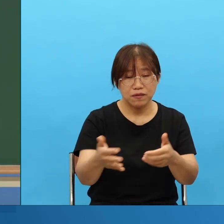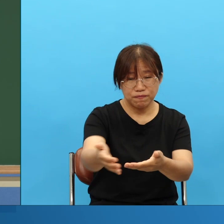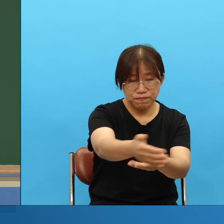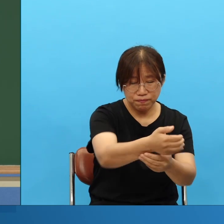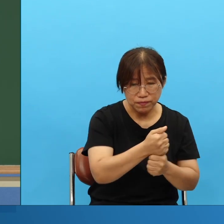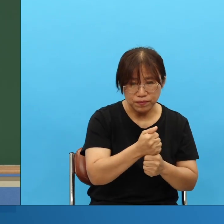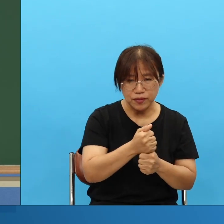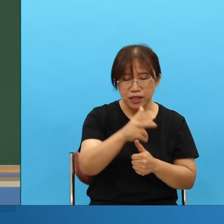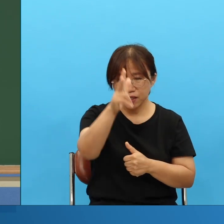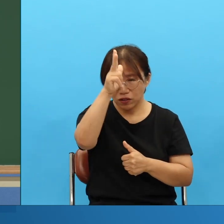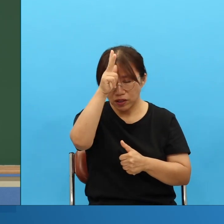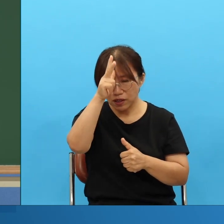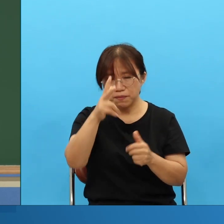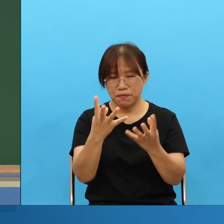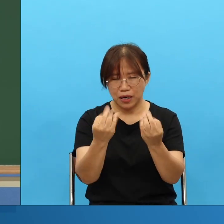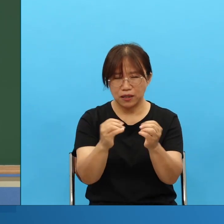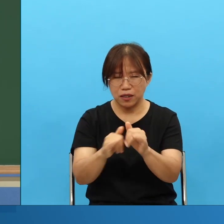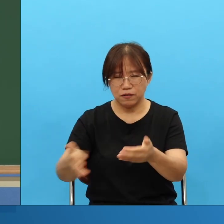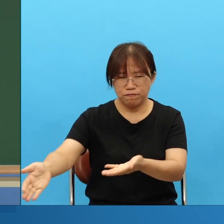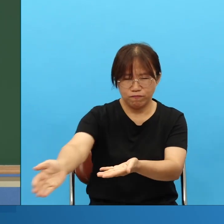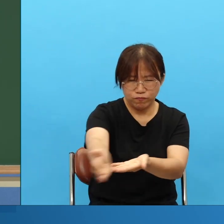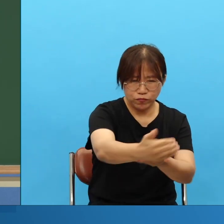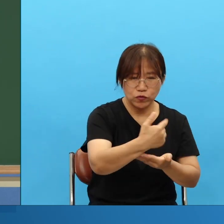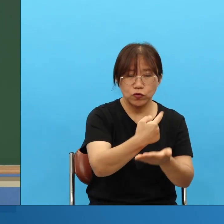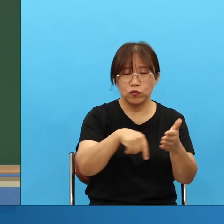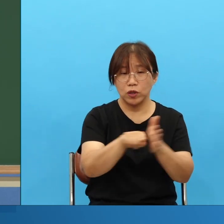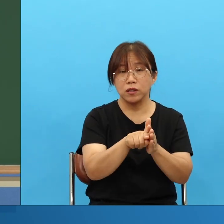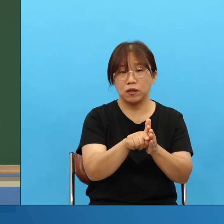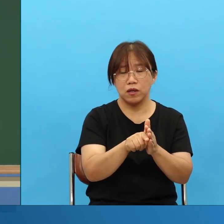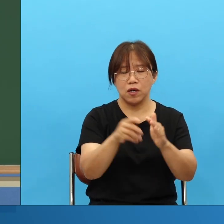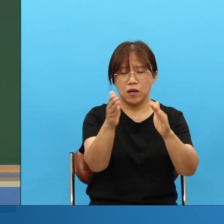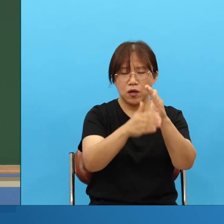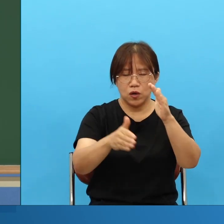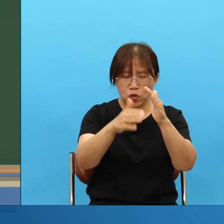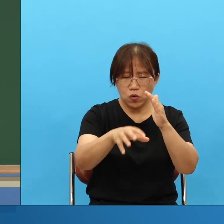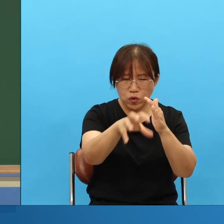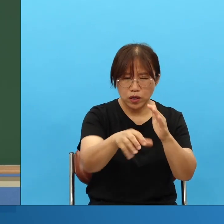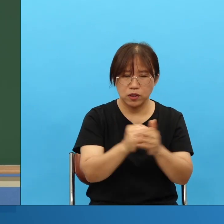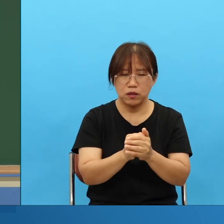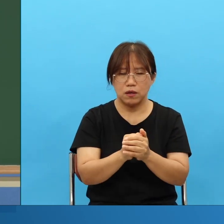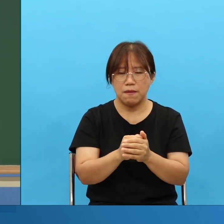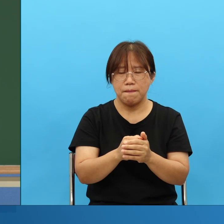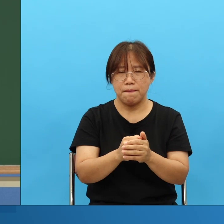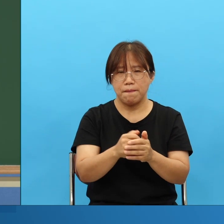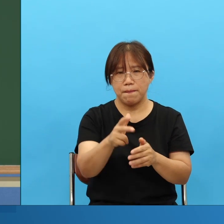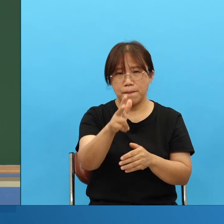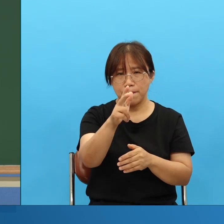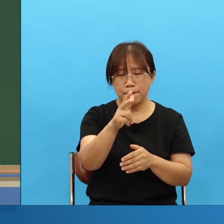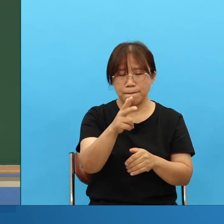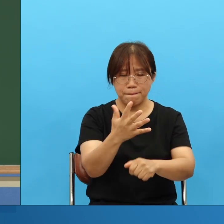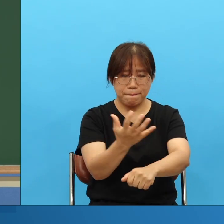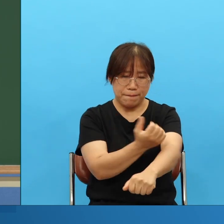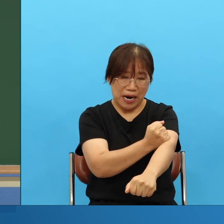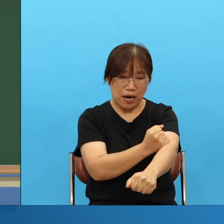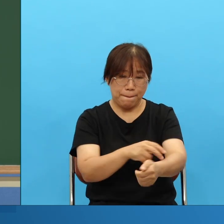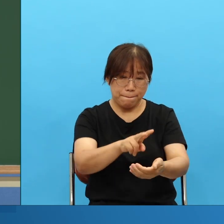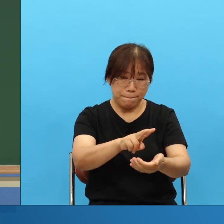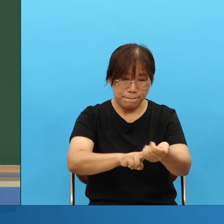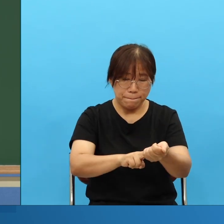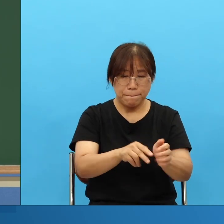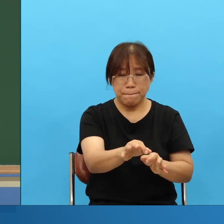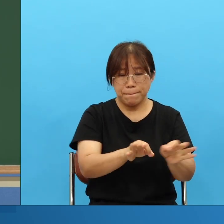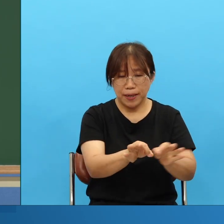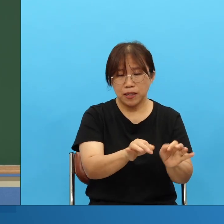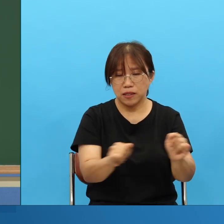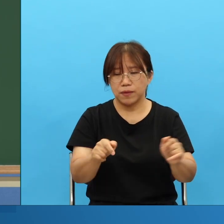큰 조직을 잡기 위해서 두류공원에서 탁 접선을 했는데, 마약 파는 사람이 이거 눈치가 백단이거든. 당신이